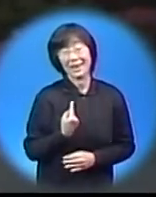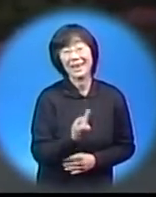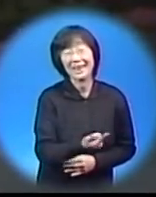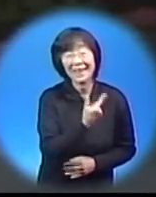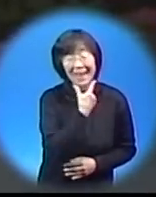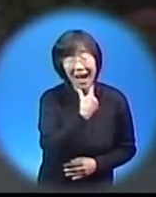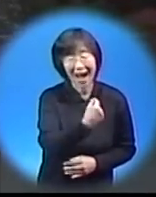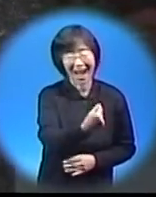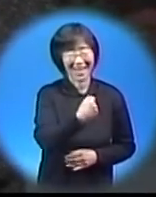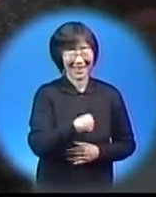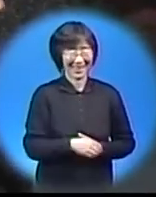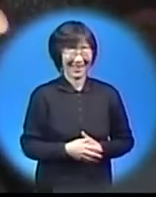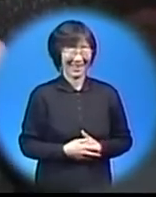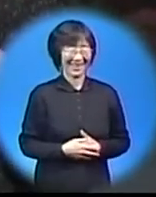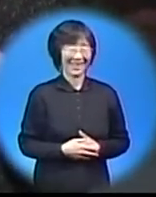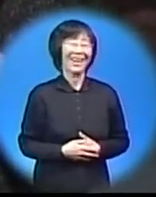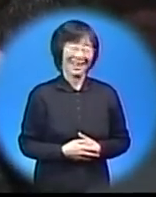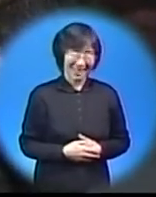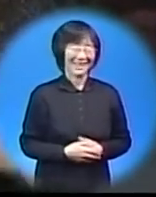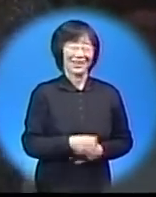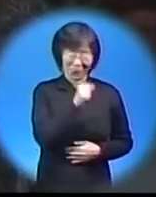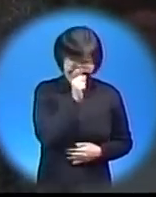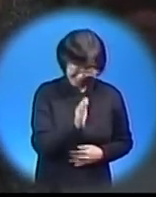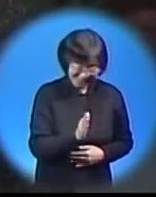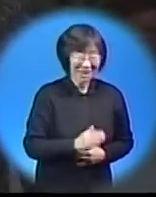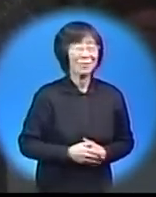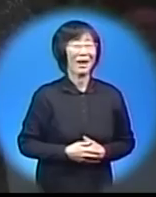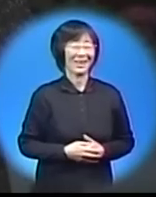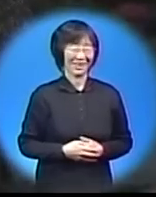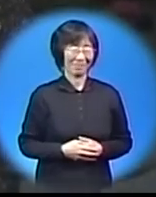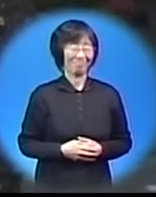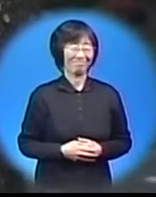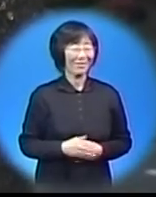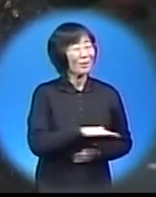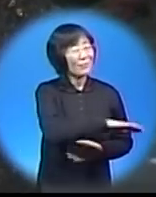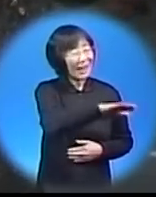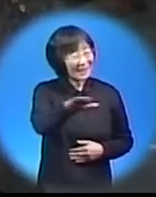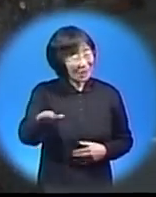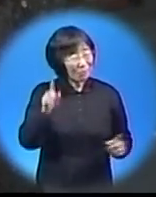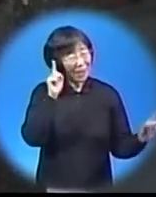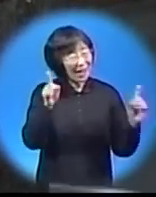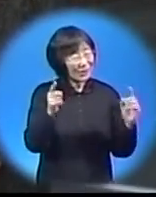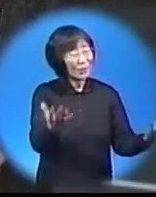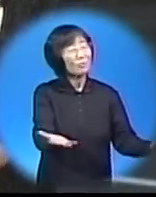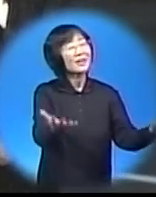いい時にまた来たいと思います。 はい、ぜひお願いします、 ね、ぜひ皆さんもこ